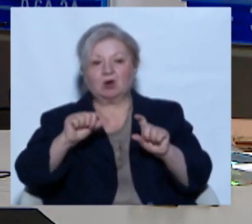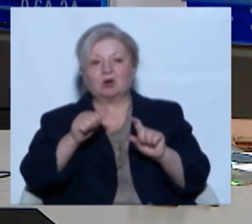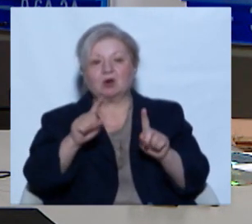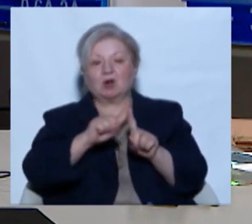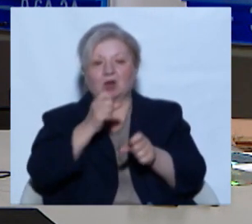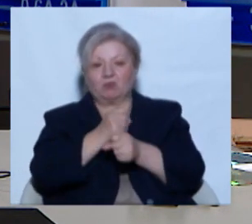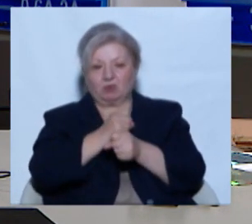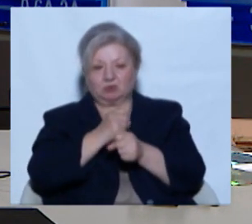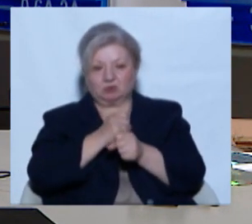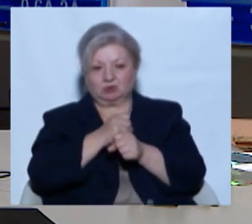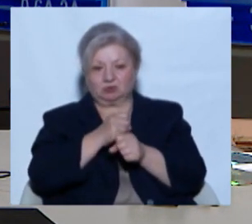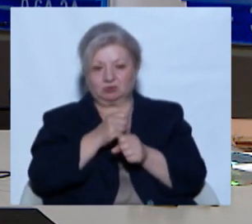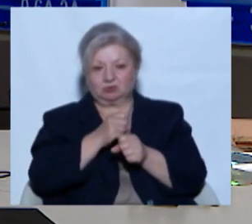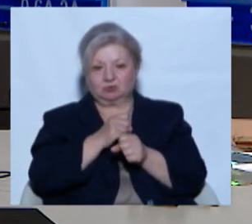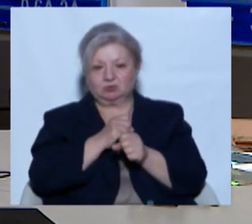მოიქცეს ასეთ შემთხვევაში.